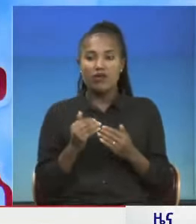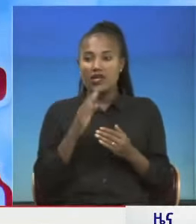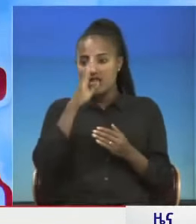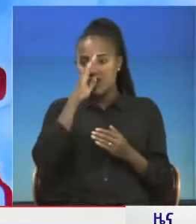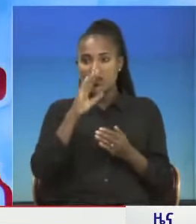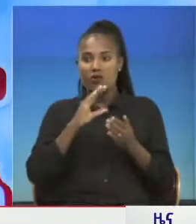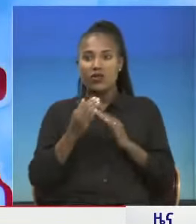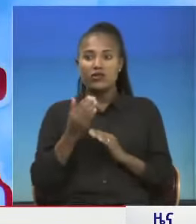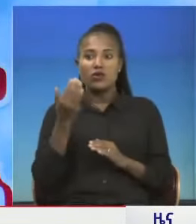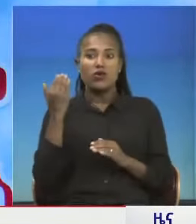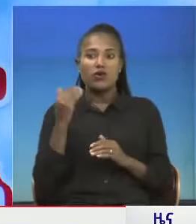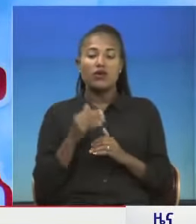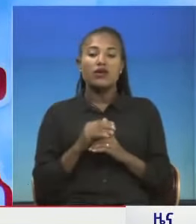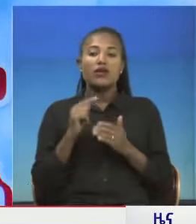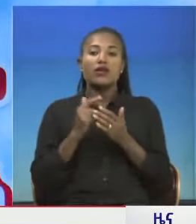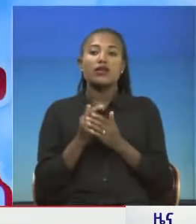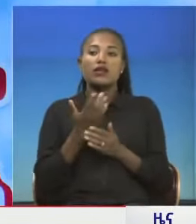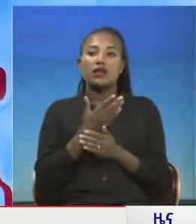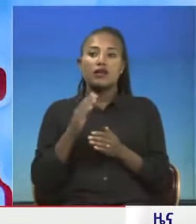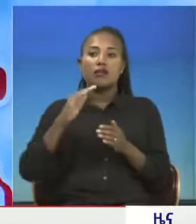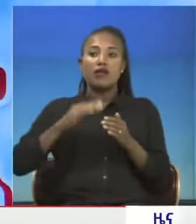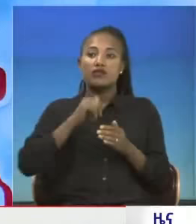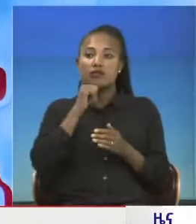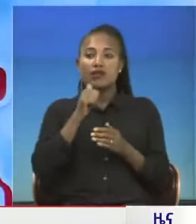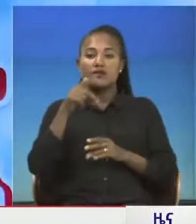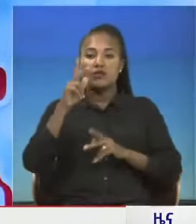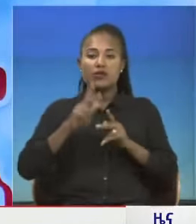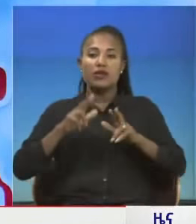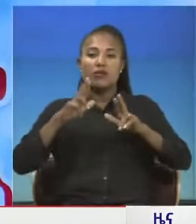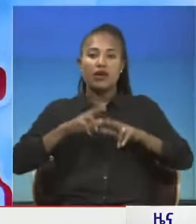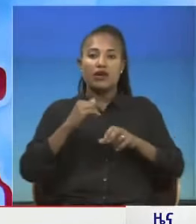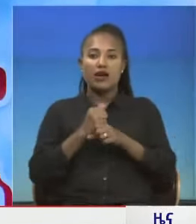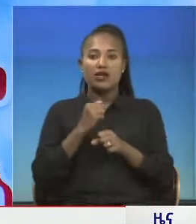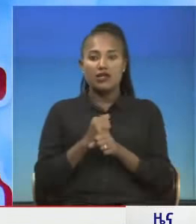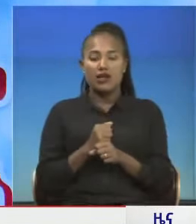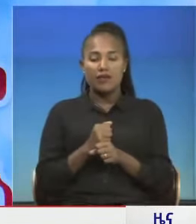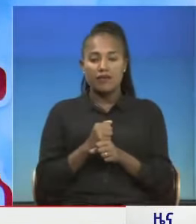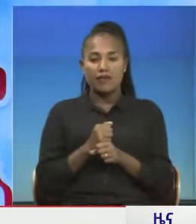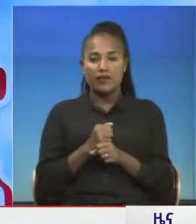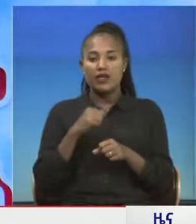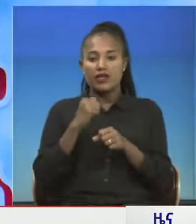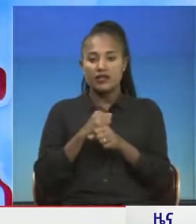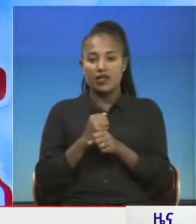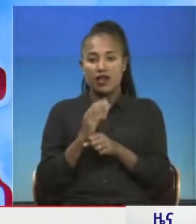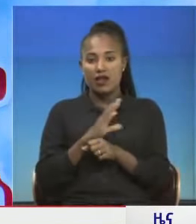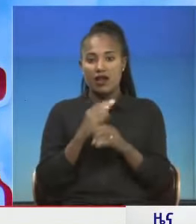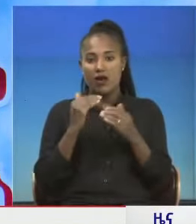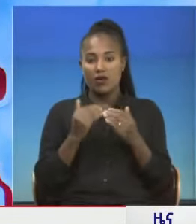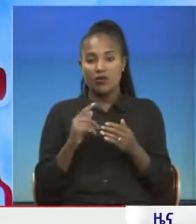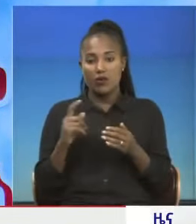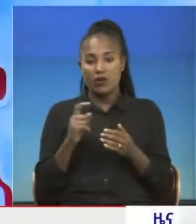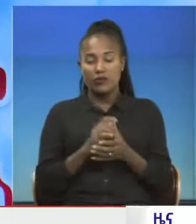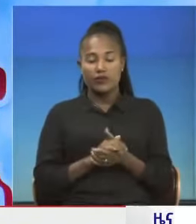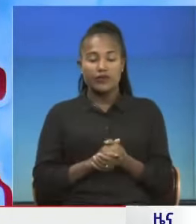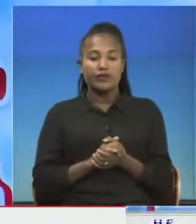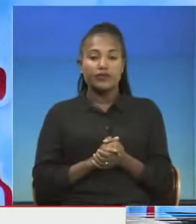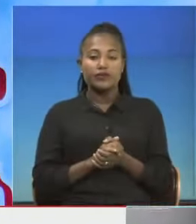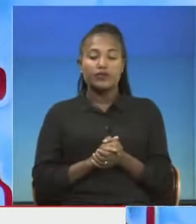አሁንም የተከሰተ ክስተት ስለሆነ የነገር ማለፉ ስለማይቀር ህብረተሰቡን የማረጋጋት ስራ እንዲሰራና አሁንም